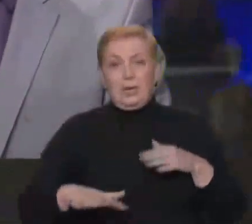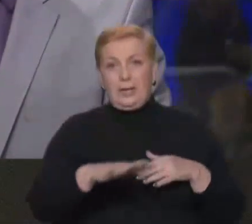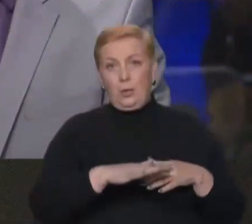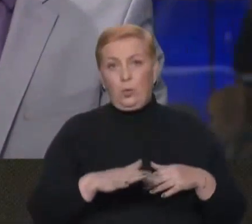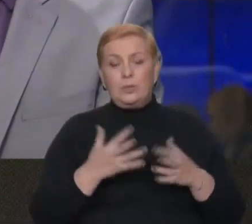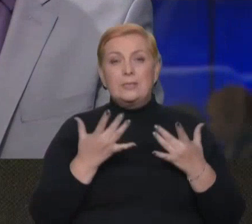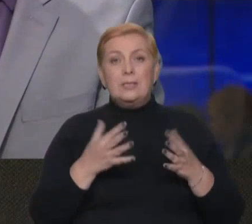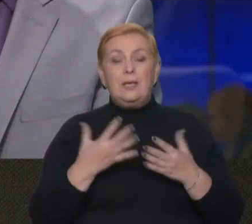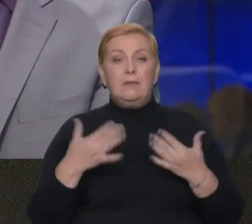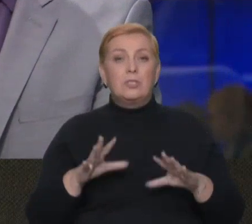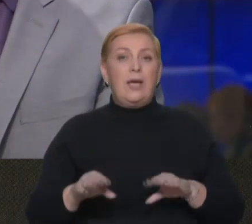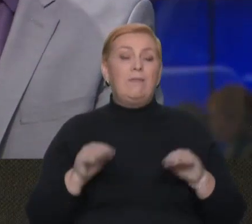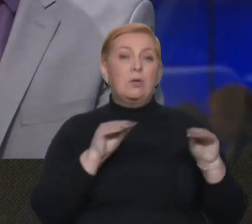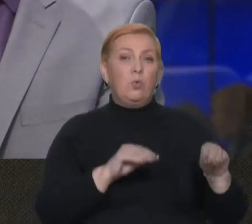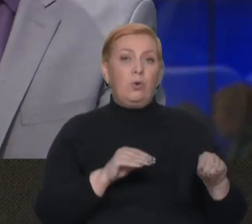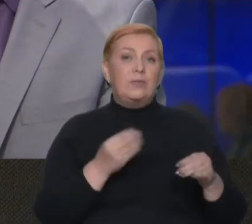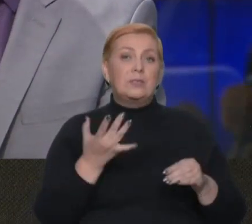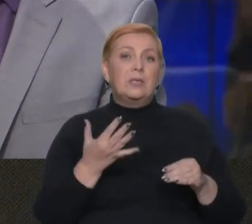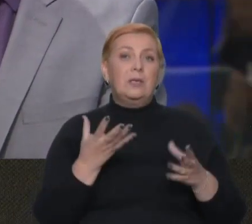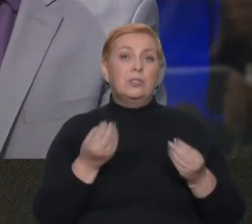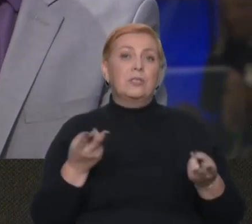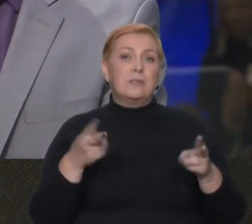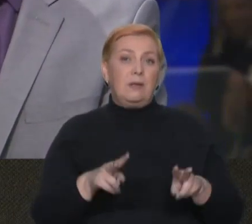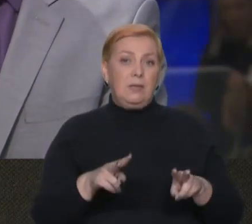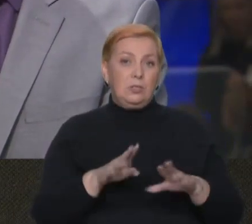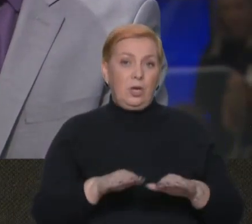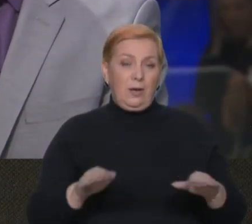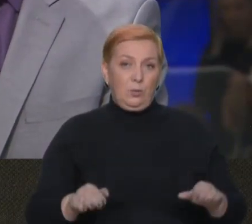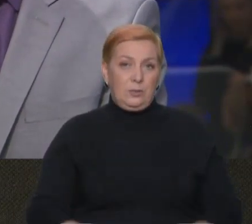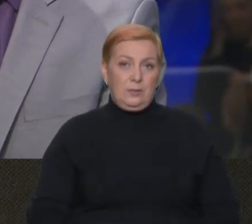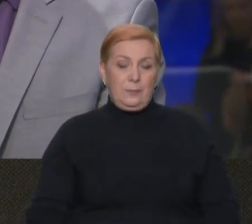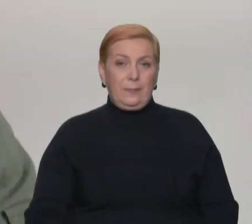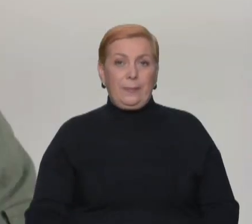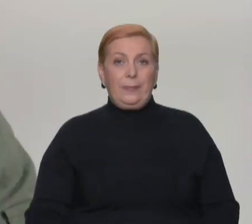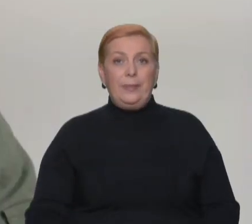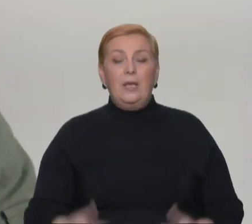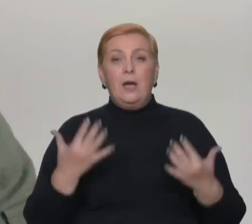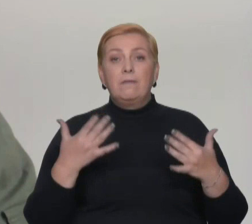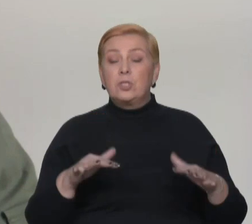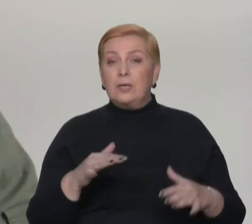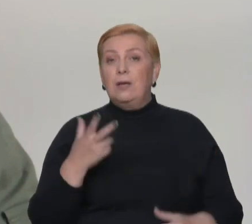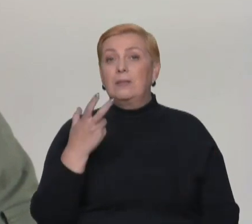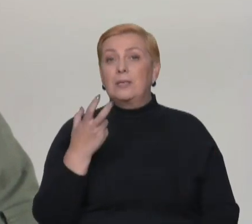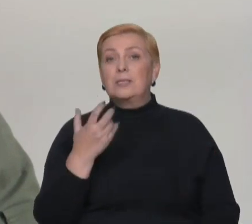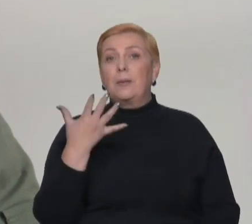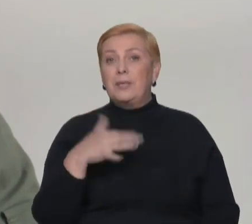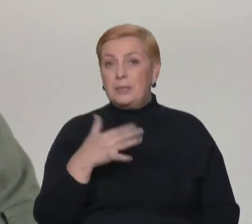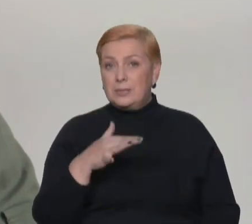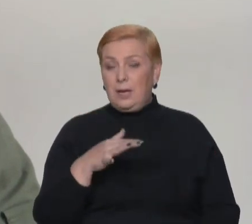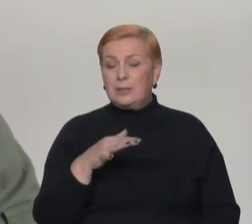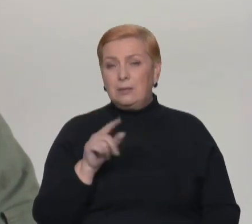скильки еваку скильки ще залишаються зараз вже 350 нать бильше